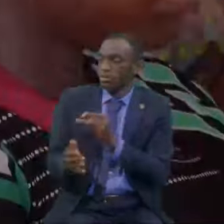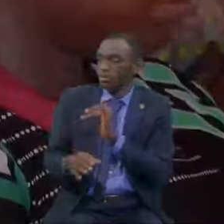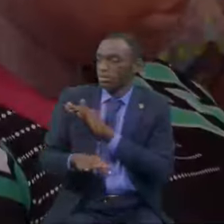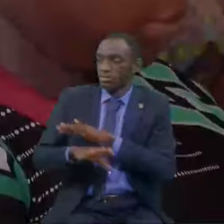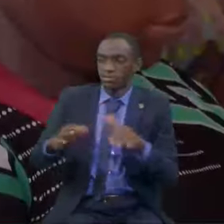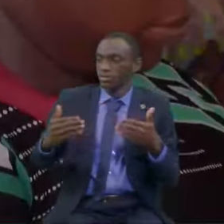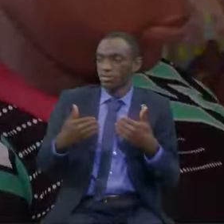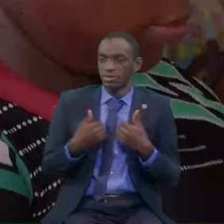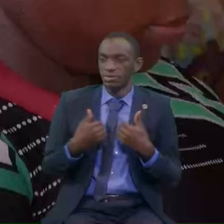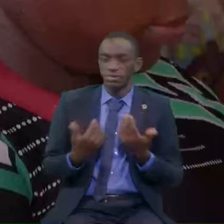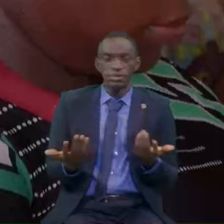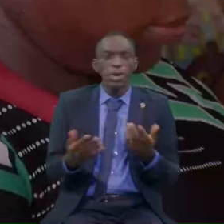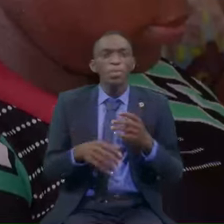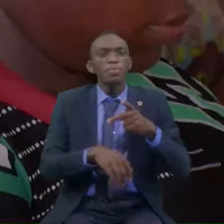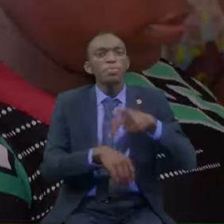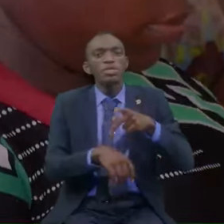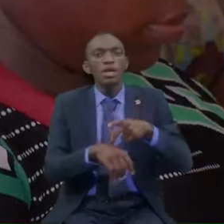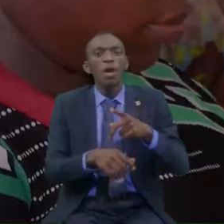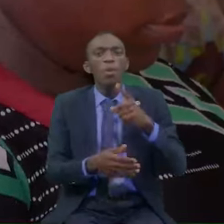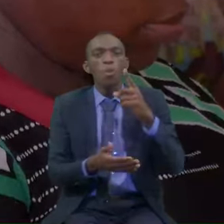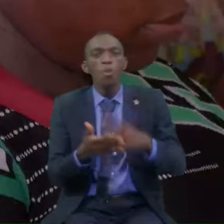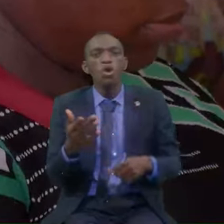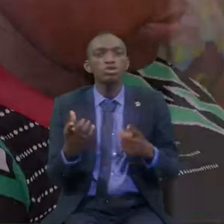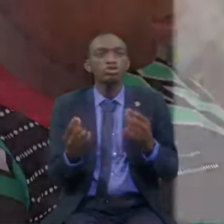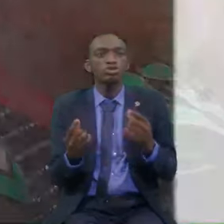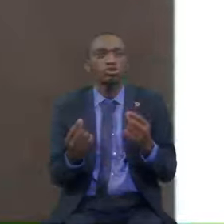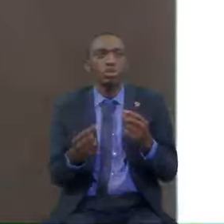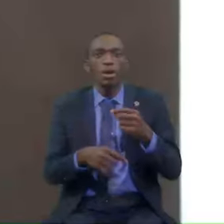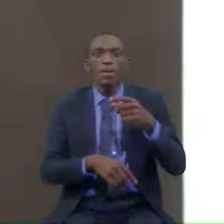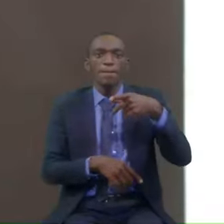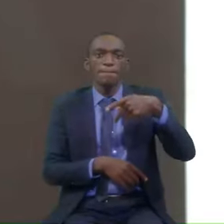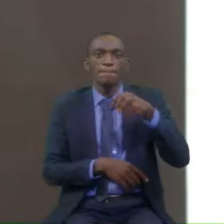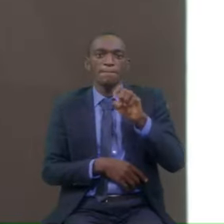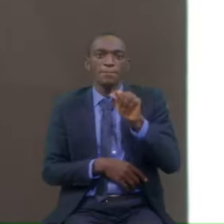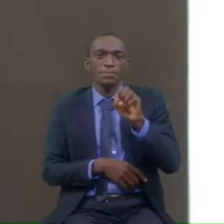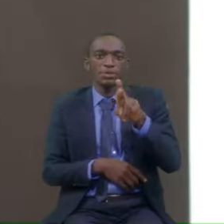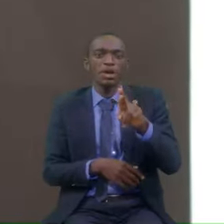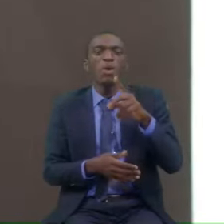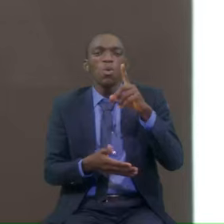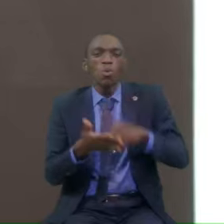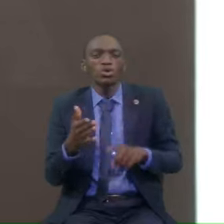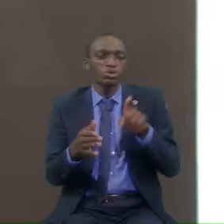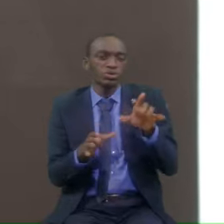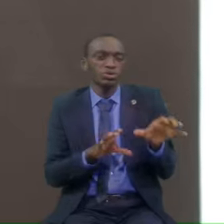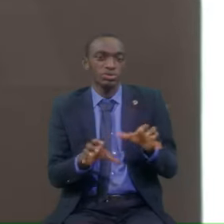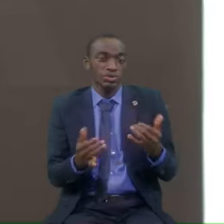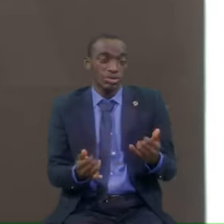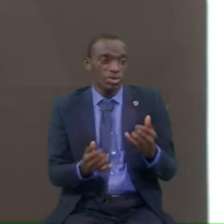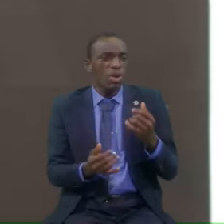Pierre. Qu'est-ce que tu vas faire maintenant? Est-ce que tu n'as pas peur? Et si tu le dis. Et rien ne se